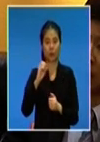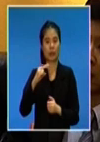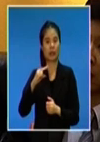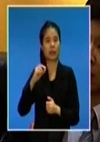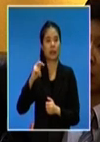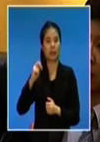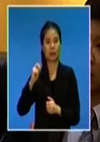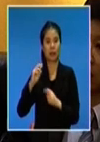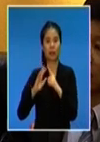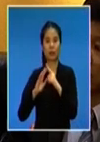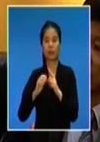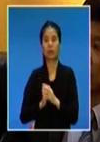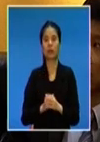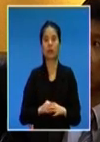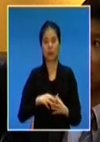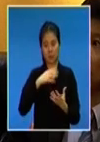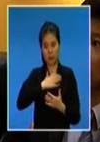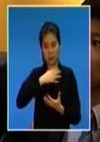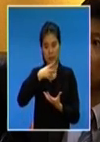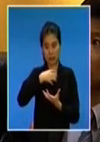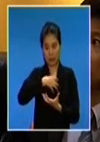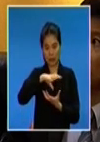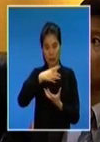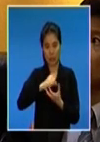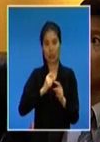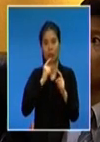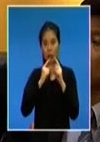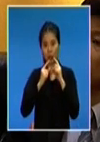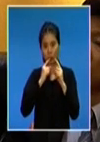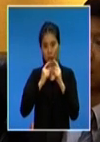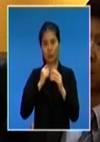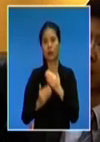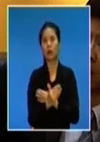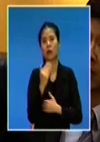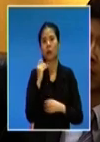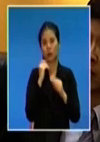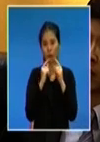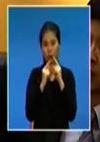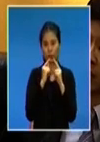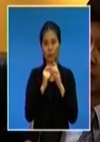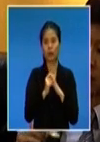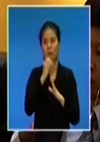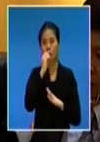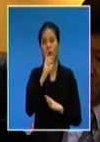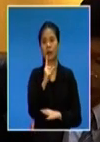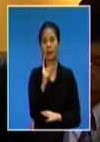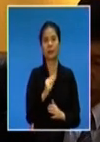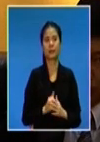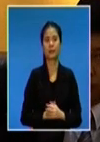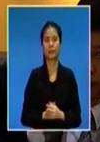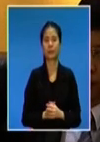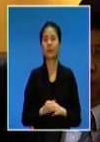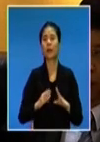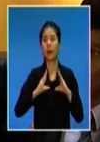ามไปนะครับผมอยากจะเรียนว่าเรื่องนี้มีการไปคุยกันท่านผมได้มีโอกาสนะครับว่าที่ผมบอกว่าไม่ม